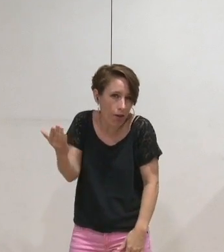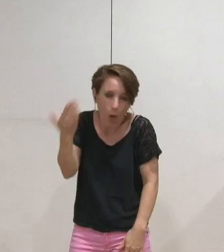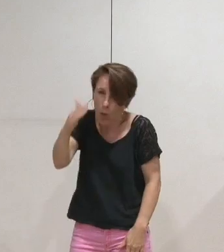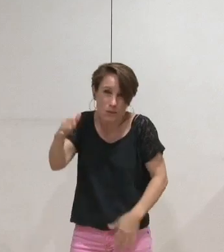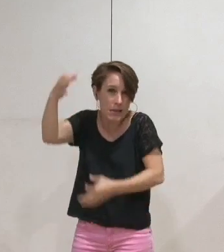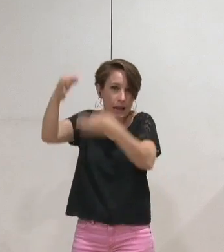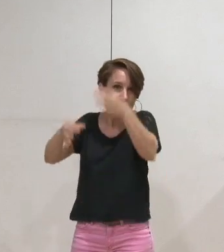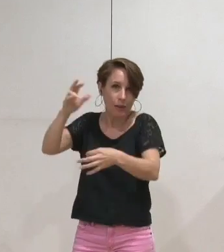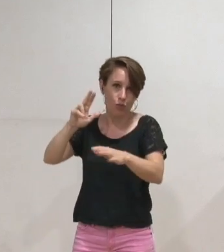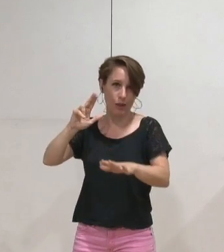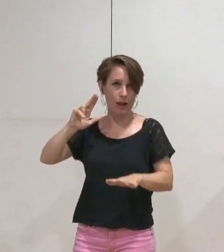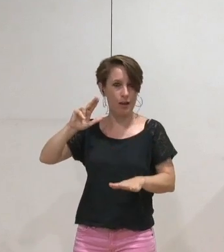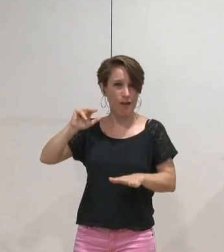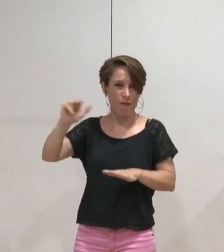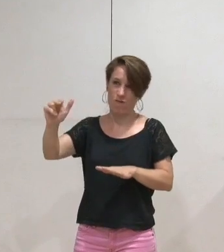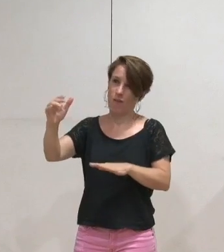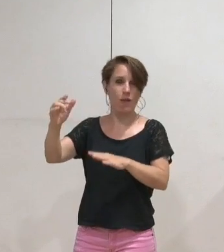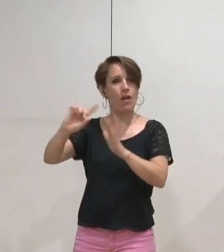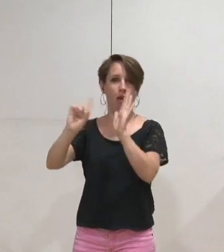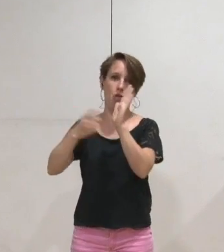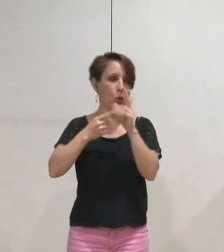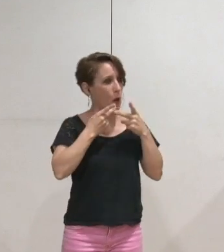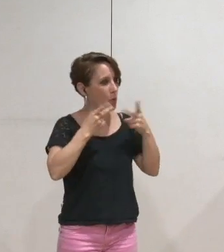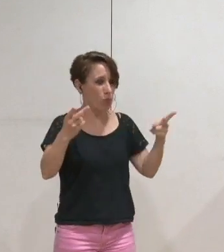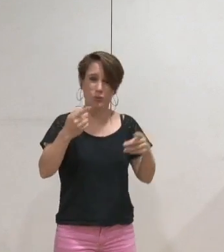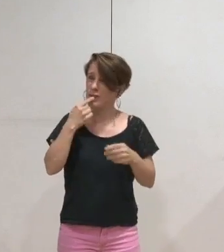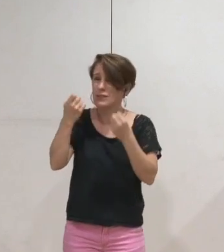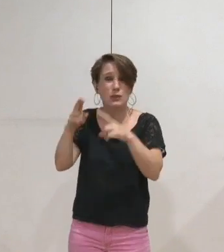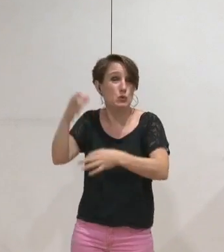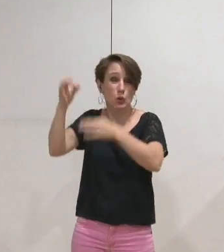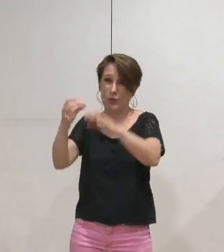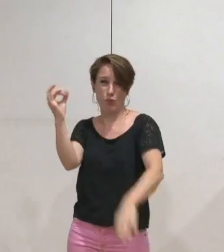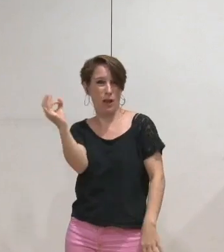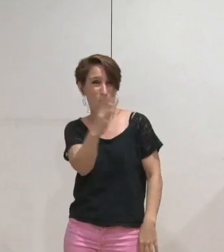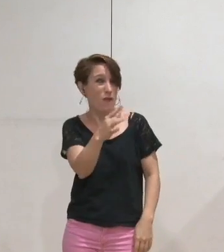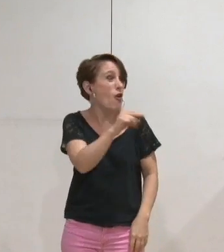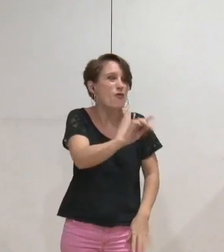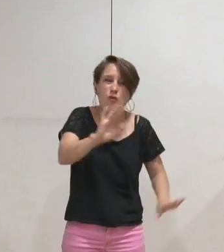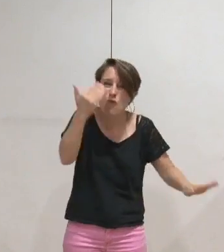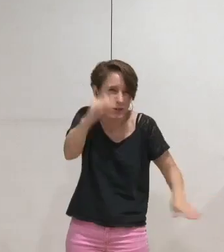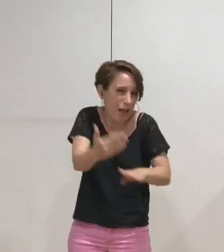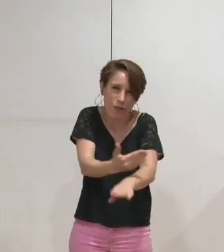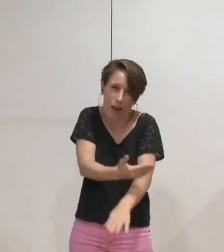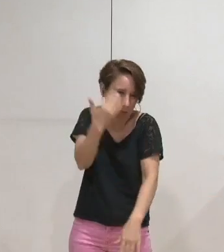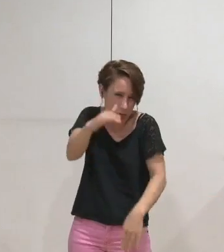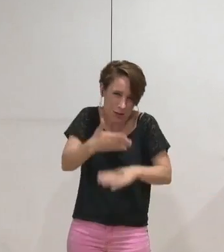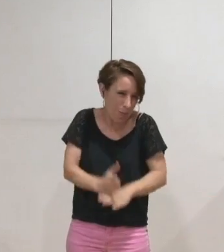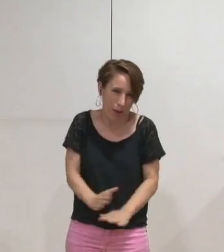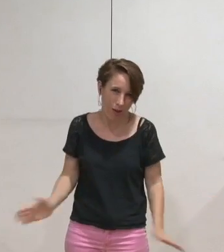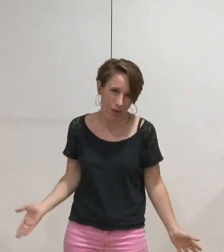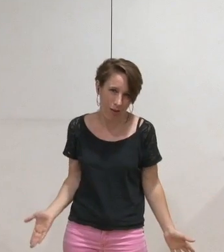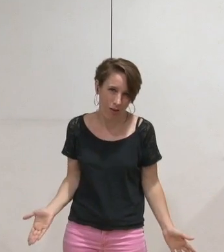principe parce qu'il est là pour dire le droit vous déboutez et que vous le saviez vous le saviez d'autant plus que